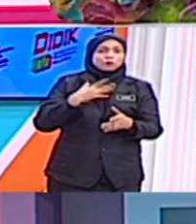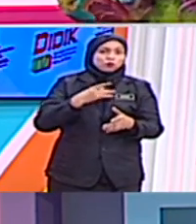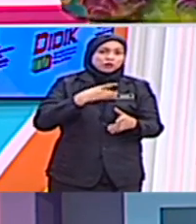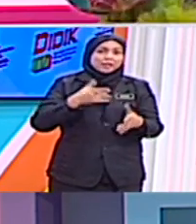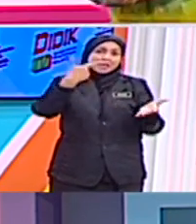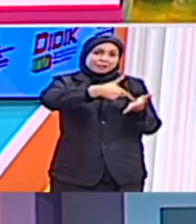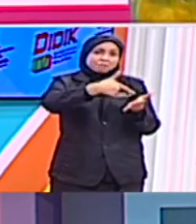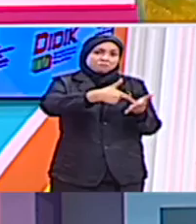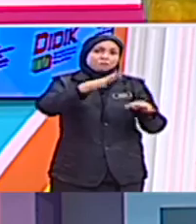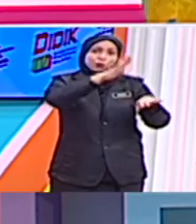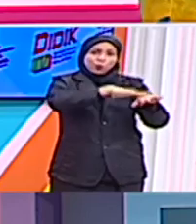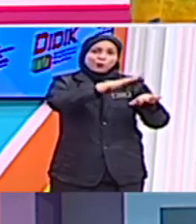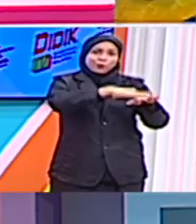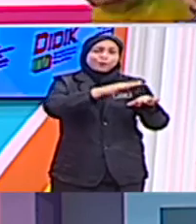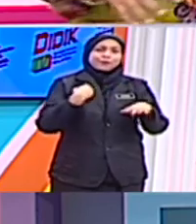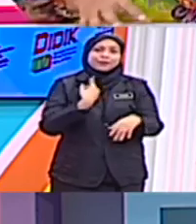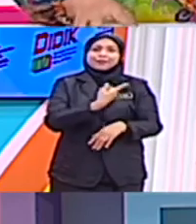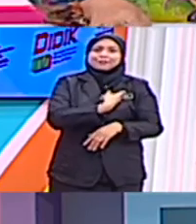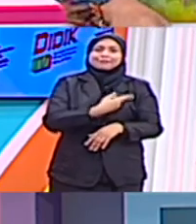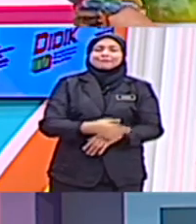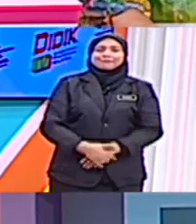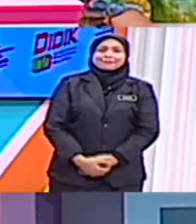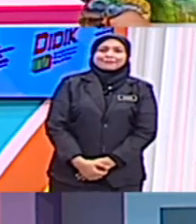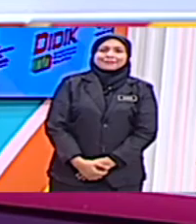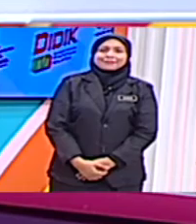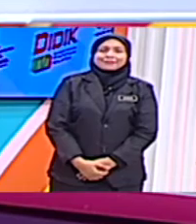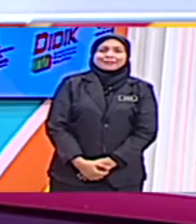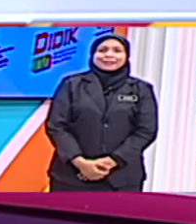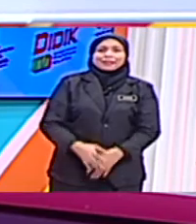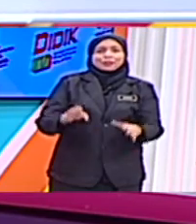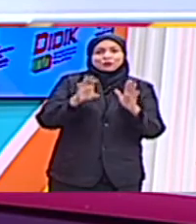Okey, jadi kena kata jangan, okey? Okay. Macam Ellie kan juga kata jangan.